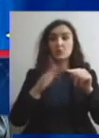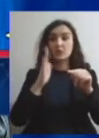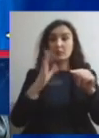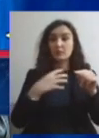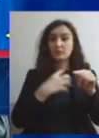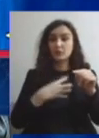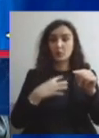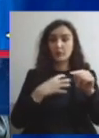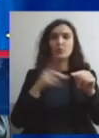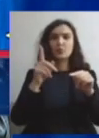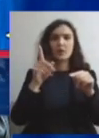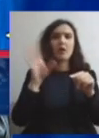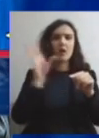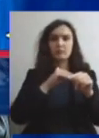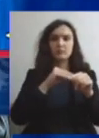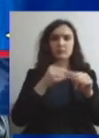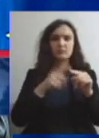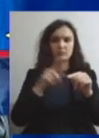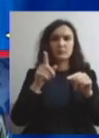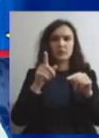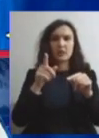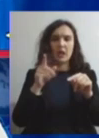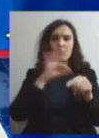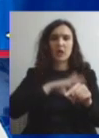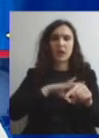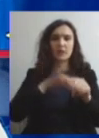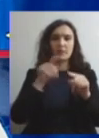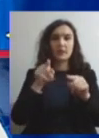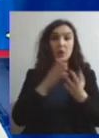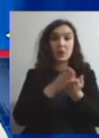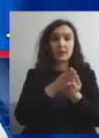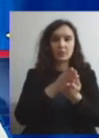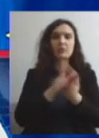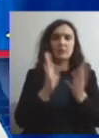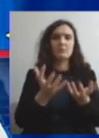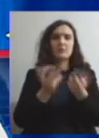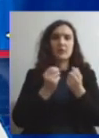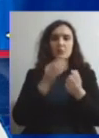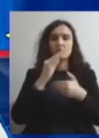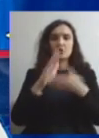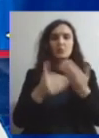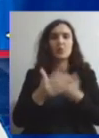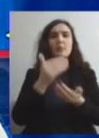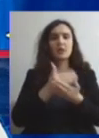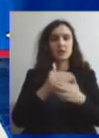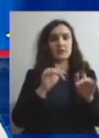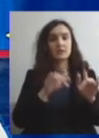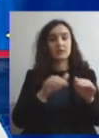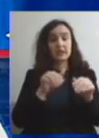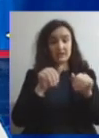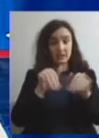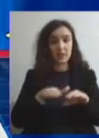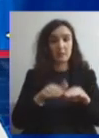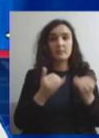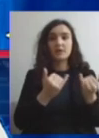და აპრობირებული შედეგებზე და ორიენტირებული, იმის მიხედვით მივიღებთ უკვე შემდგომ გადაწყვეტილებებს. ამ ეტაპის ისთვის